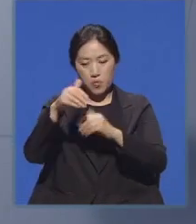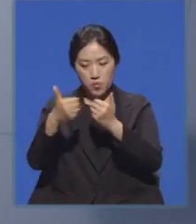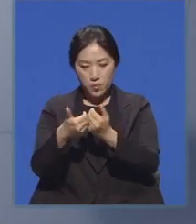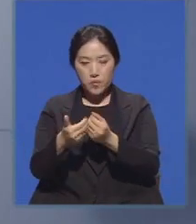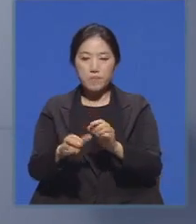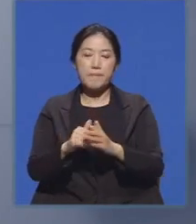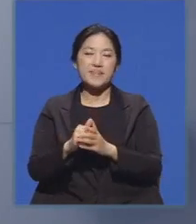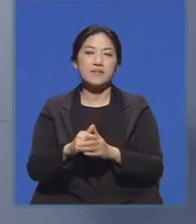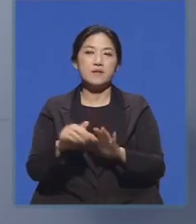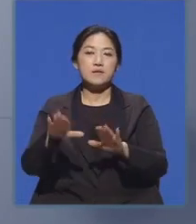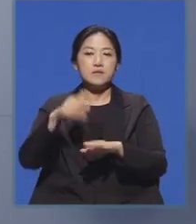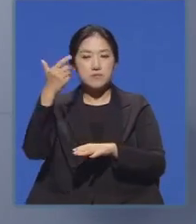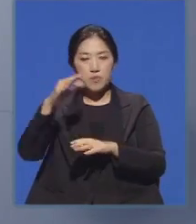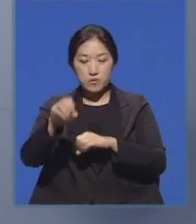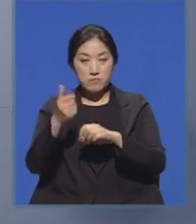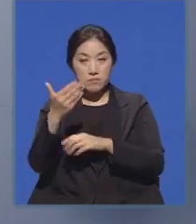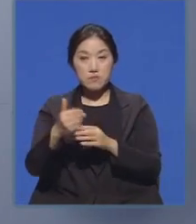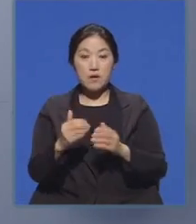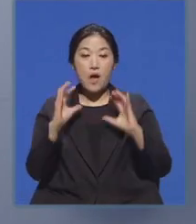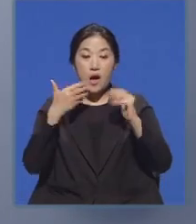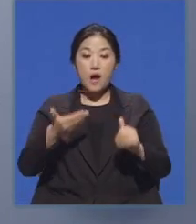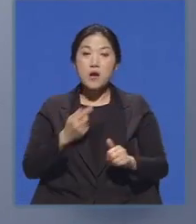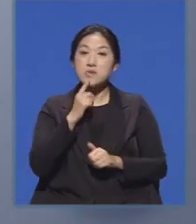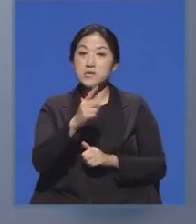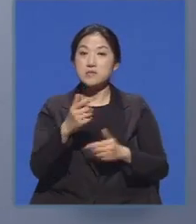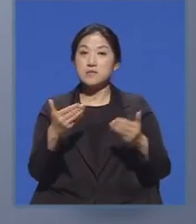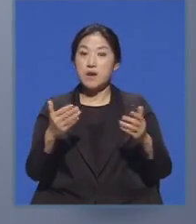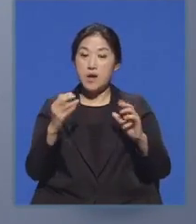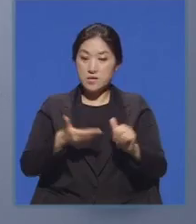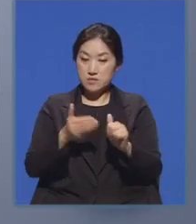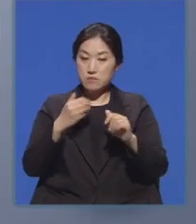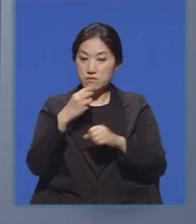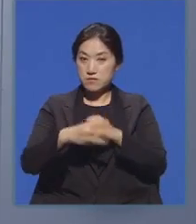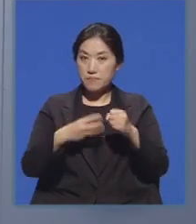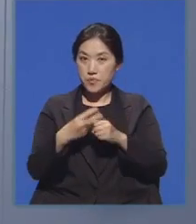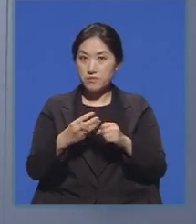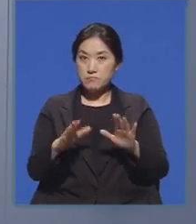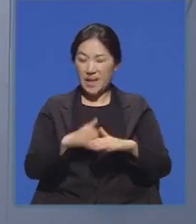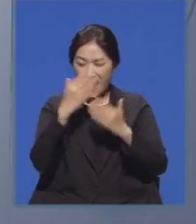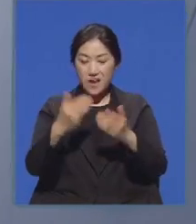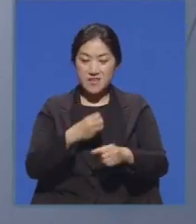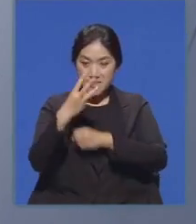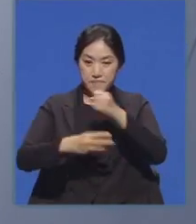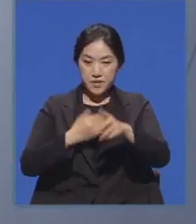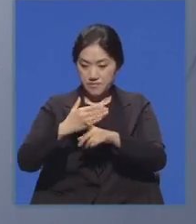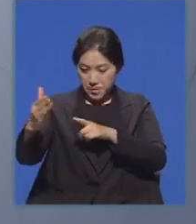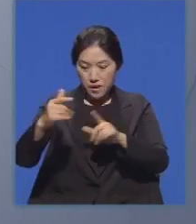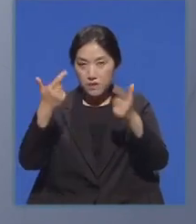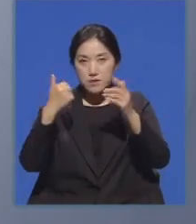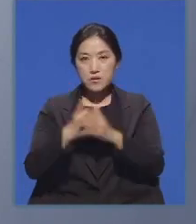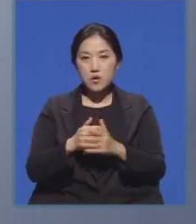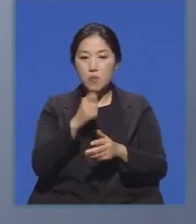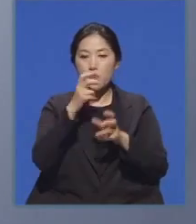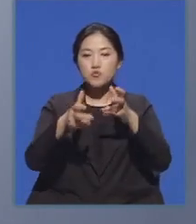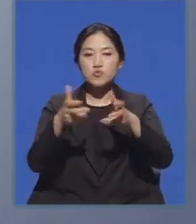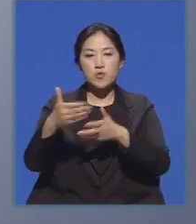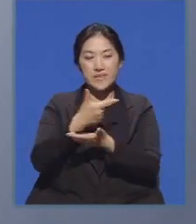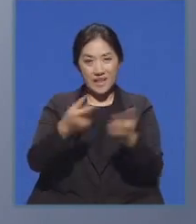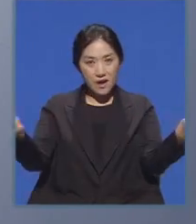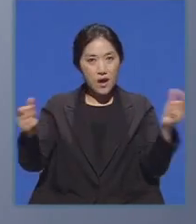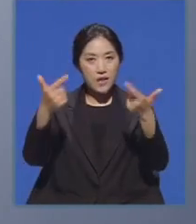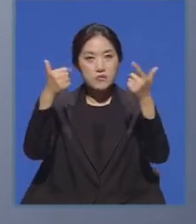거꾸로 드리고요. 육아휴직 3년은 당장 3년을 다 쓰라 소리가 아니고 모든 중소기업에 다 할 수 있다는 이야기도